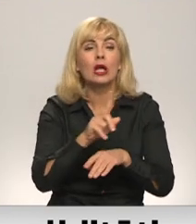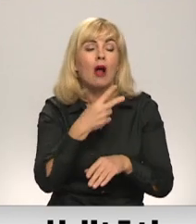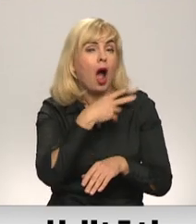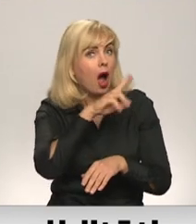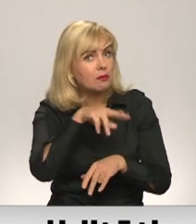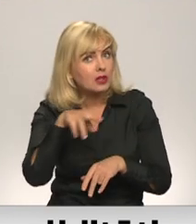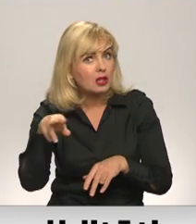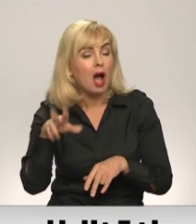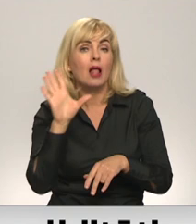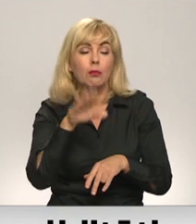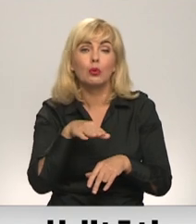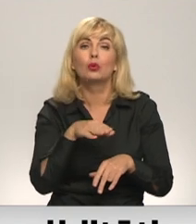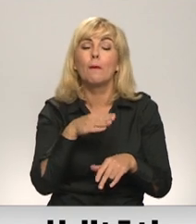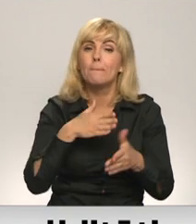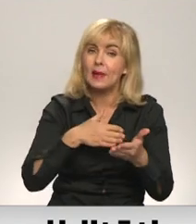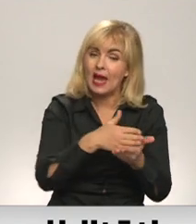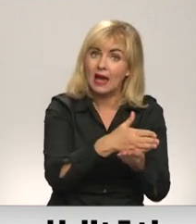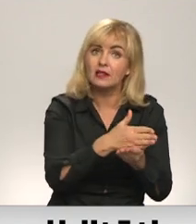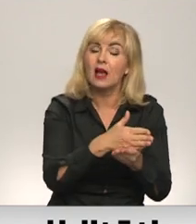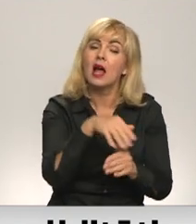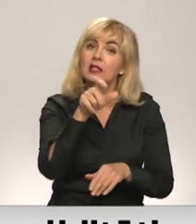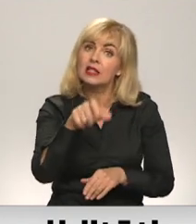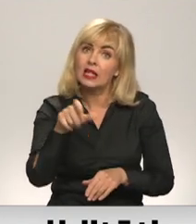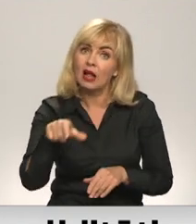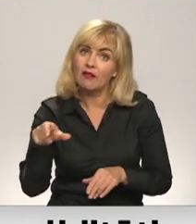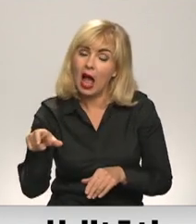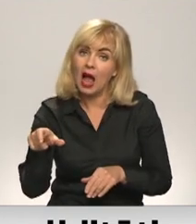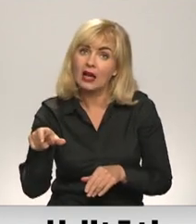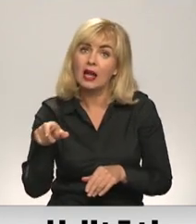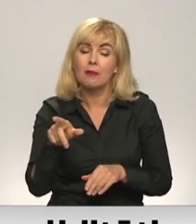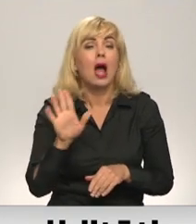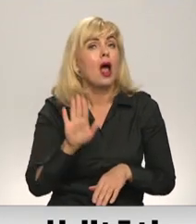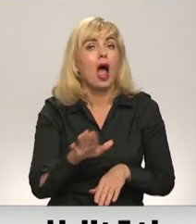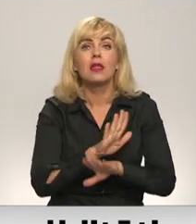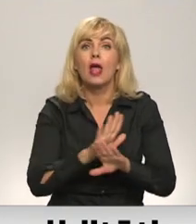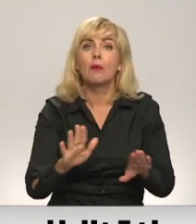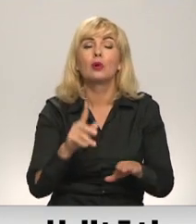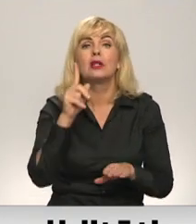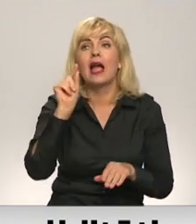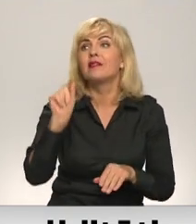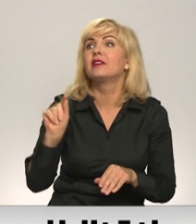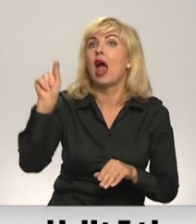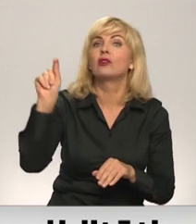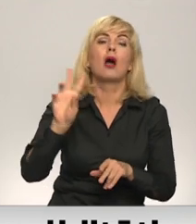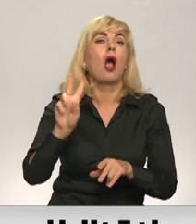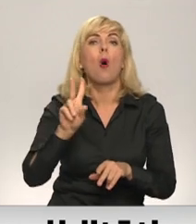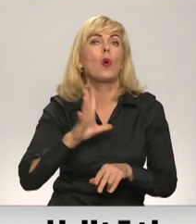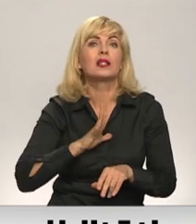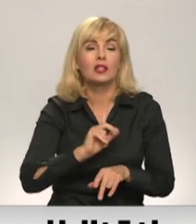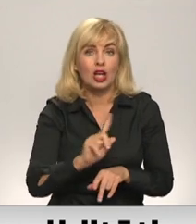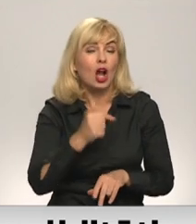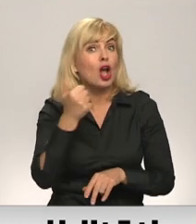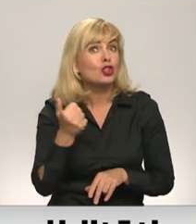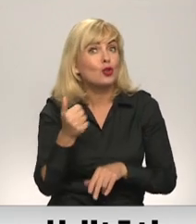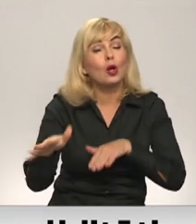būtu ļoti pieejams cilvēkiem. Un lai tas nebūtu tikai ķeksīts, ka mums kaut kas ir. Šogad